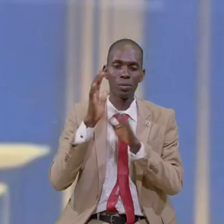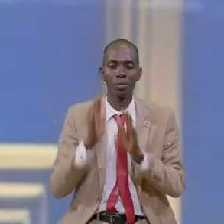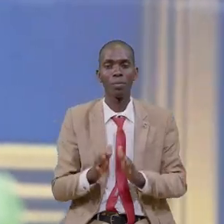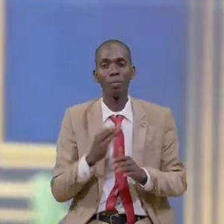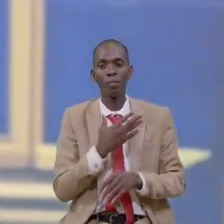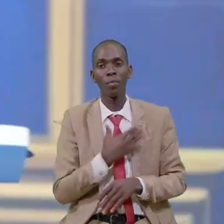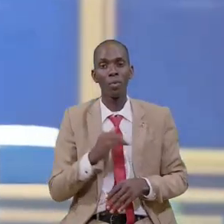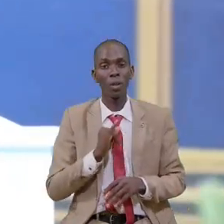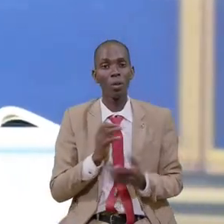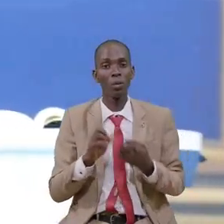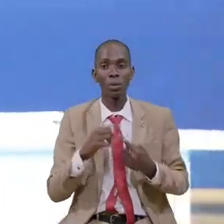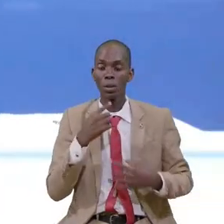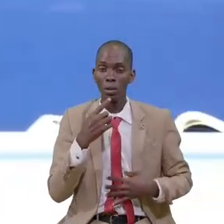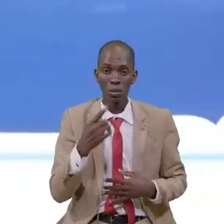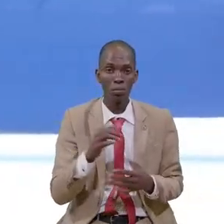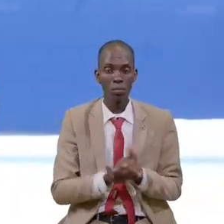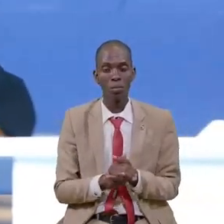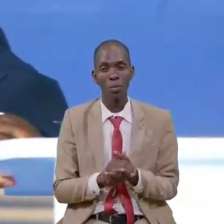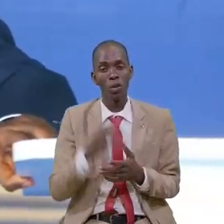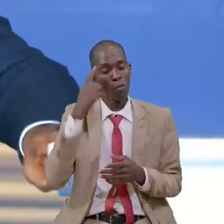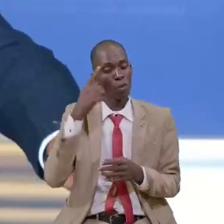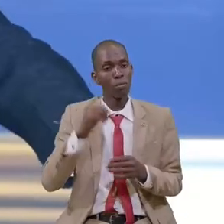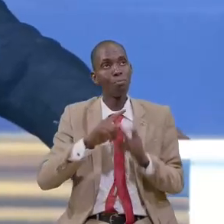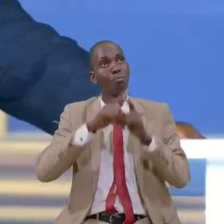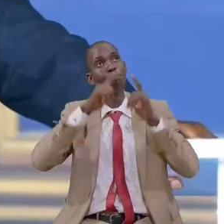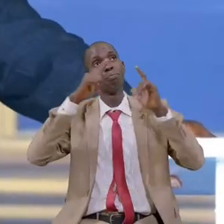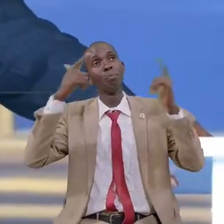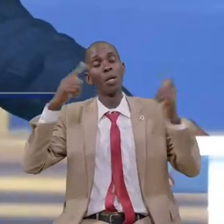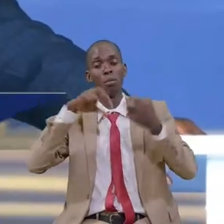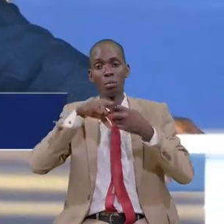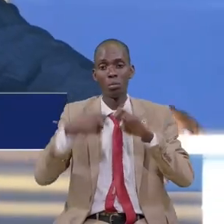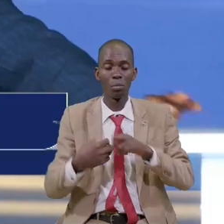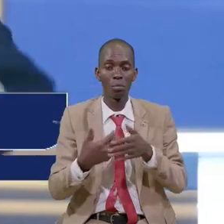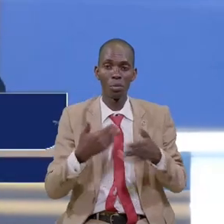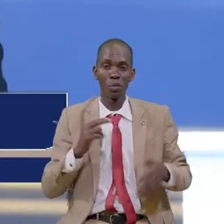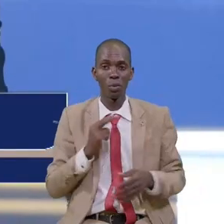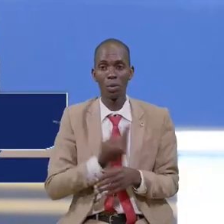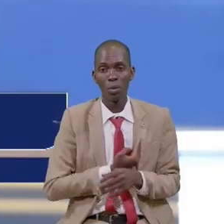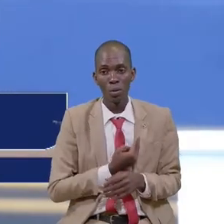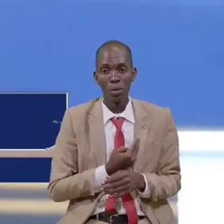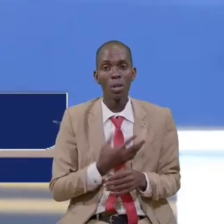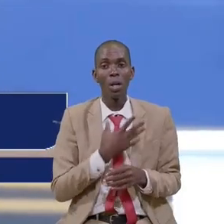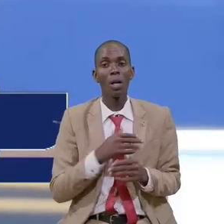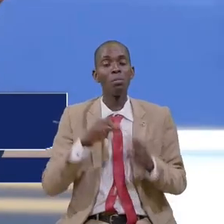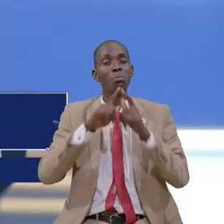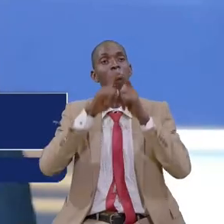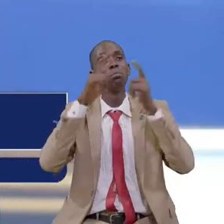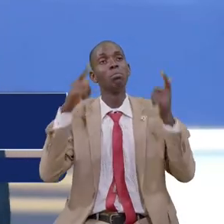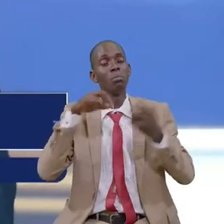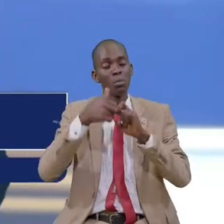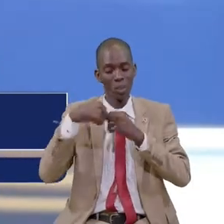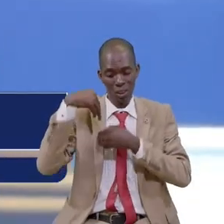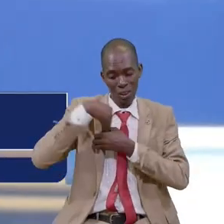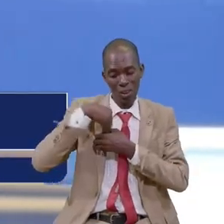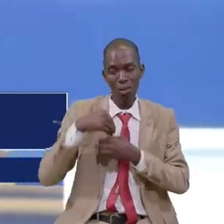dire, avec les montagnes qui sont devant nous, avec les montagnes au-dedans de nous, avec les